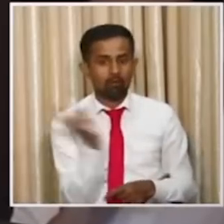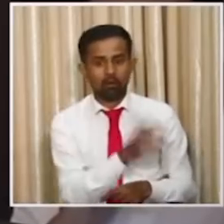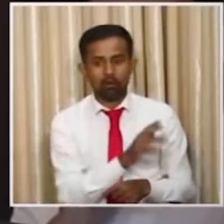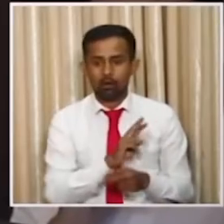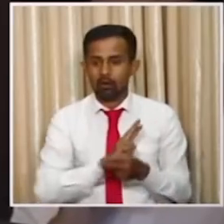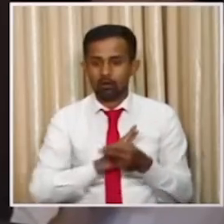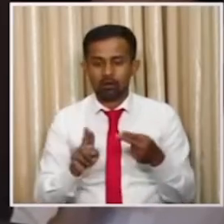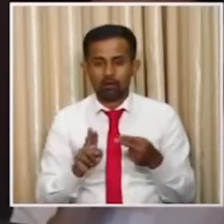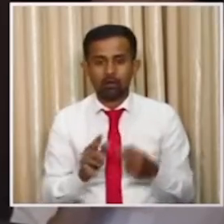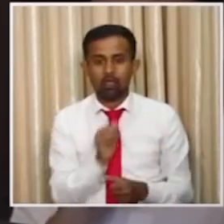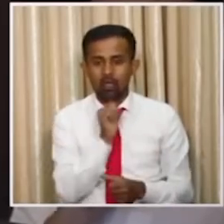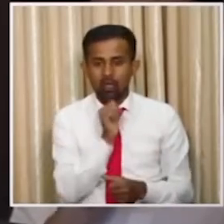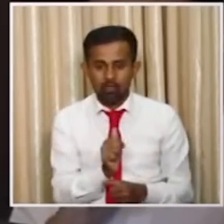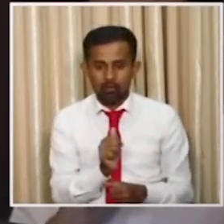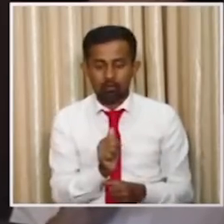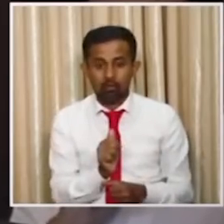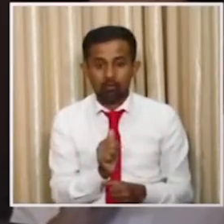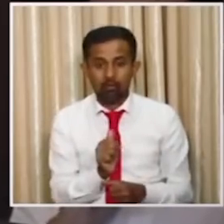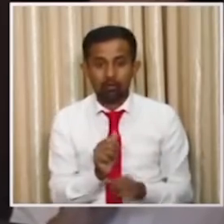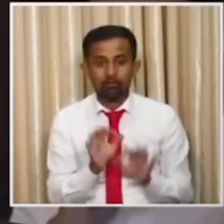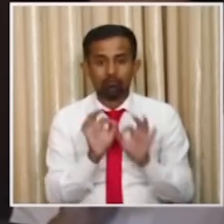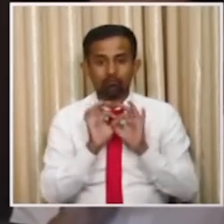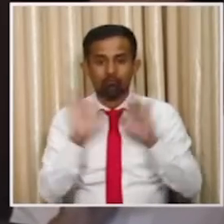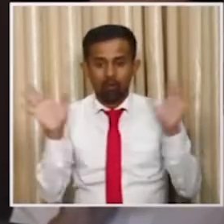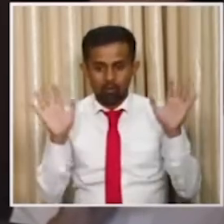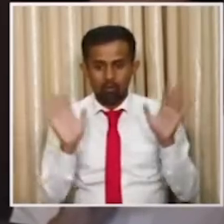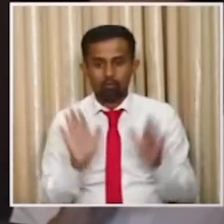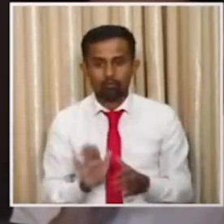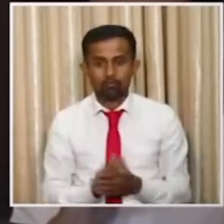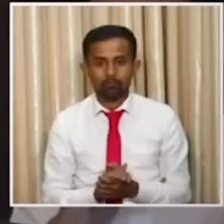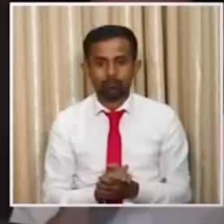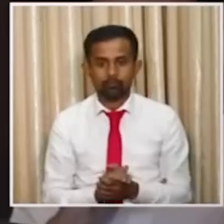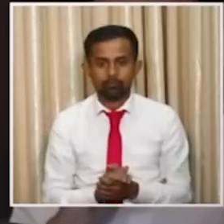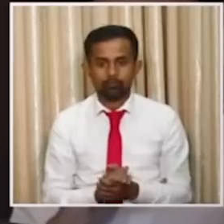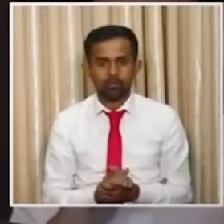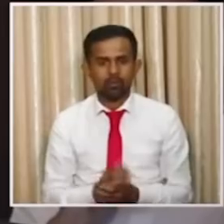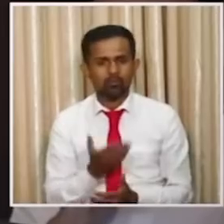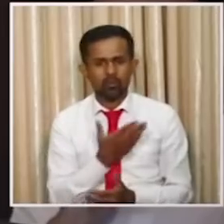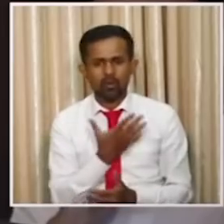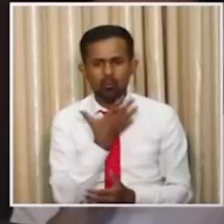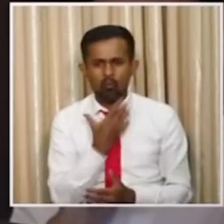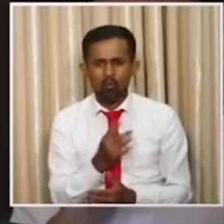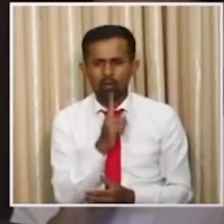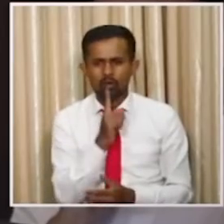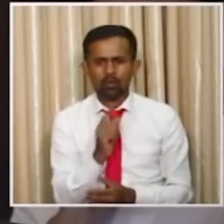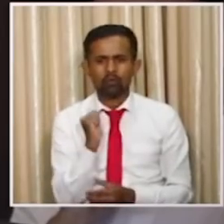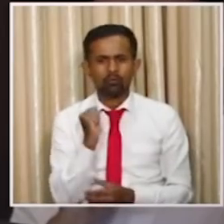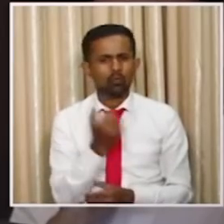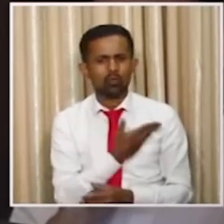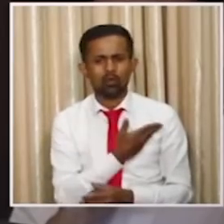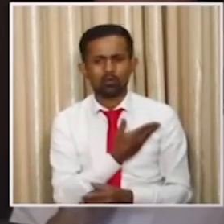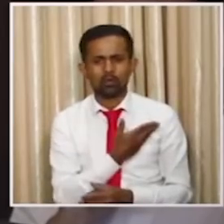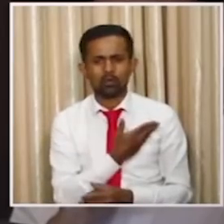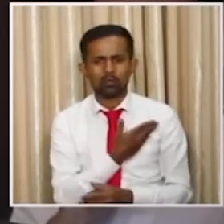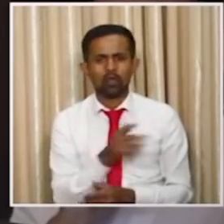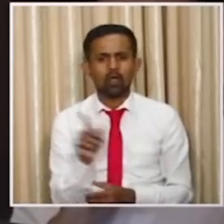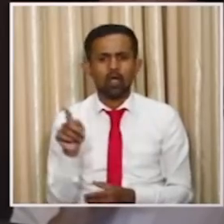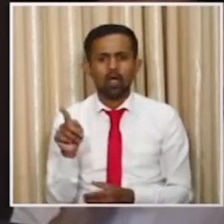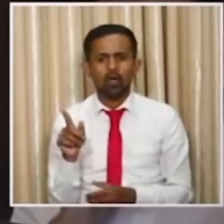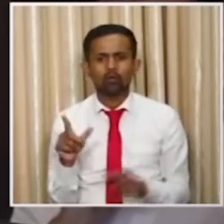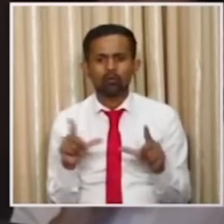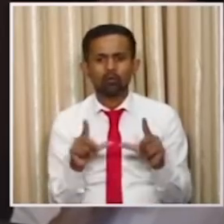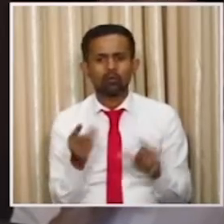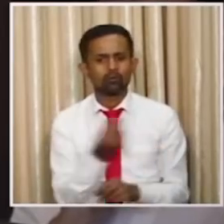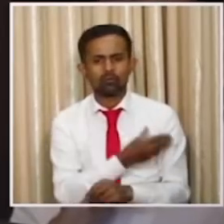பெயர். இந்த நாட்டின் தேசிய பிரச்சனையை தீர்க்க அவர் விரும்பவில்லை. எப்பொழுதும் இதை வைத்துக் கொண்டு அரசியல் செய்ய விரும்புகிறார். இந்த பிரச்சனையை